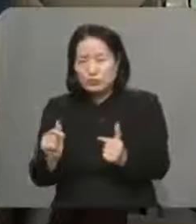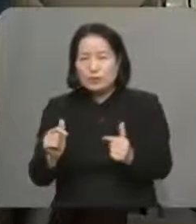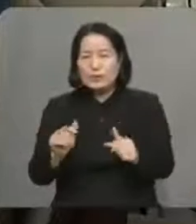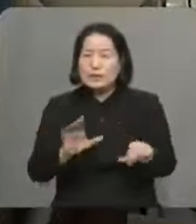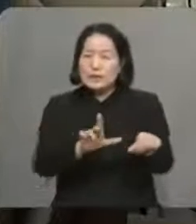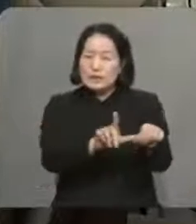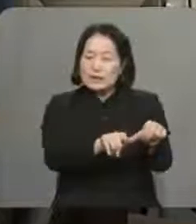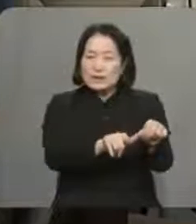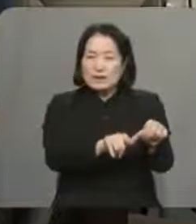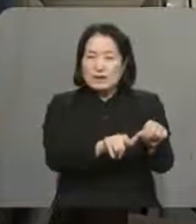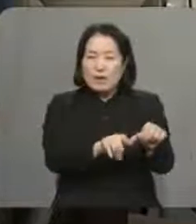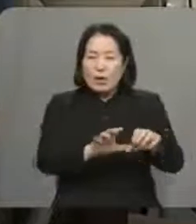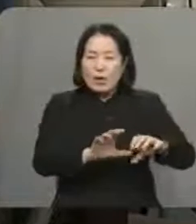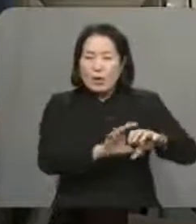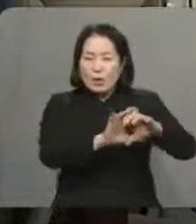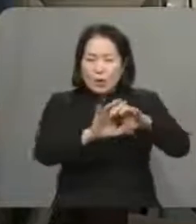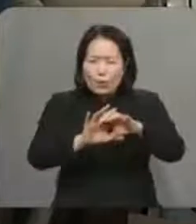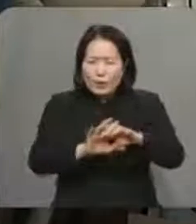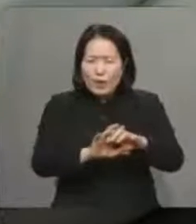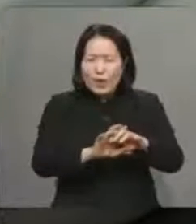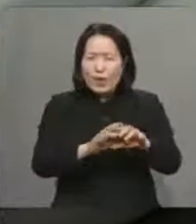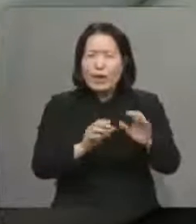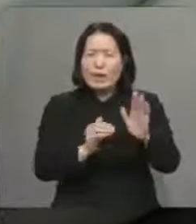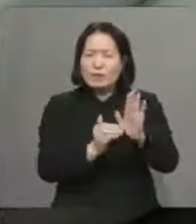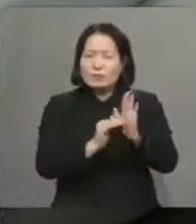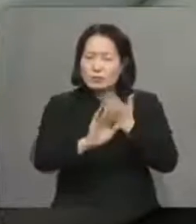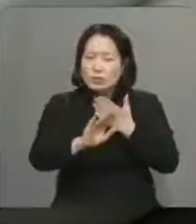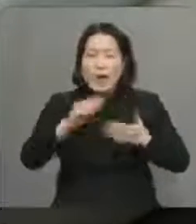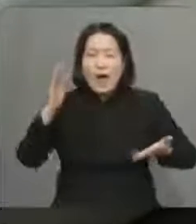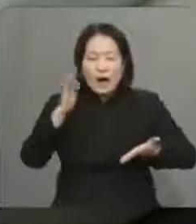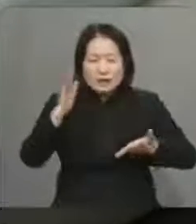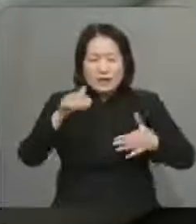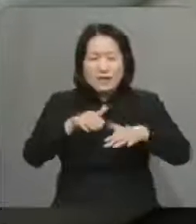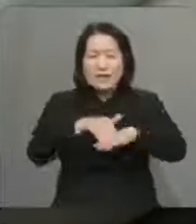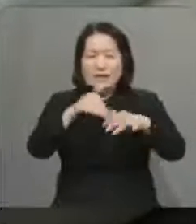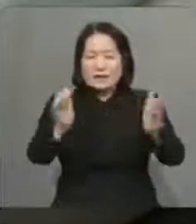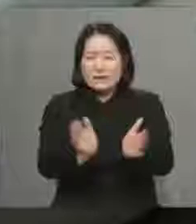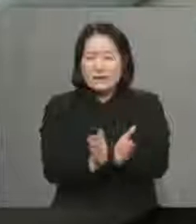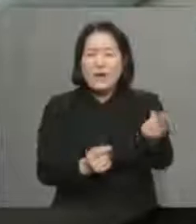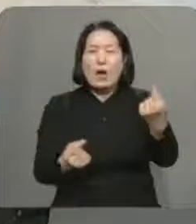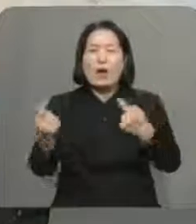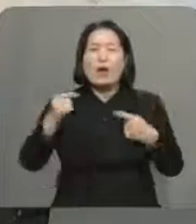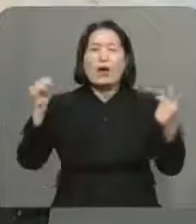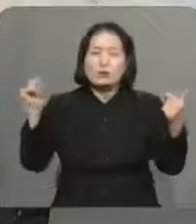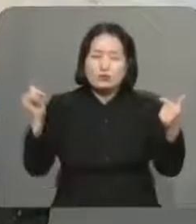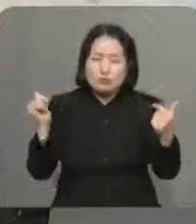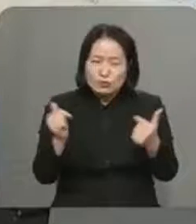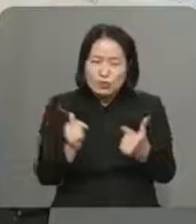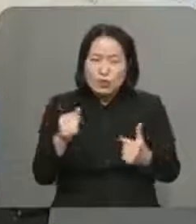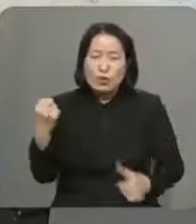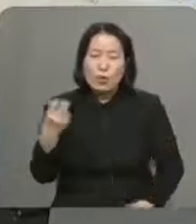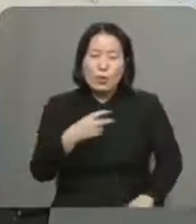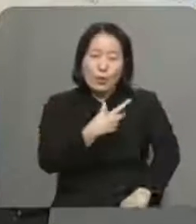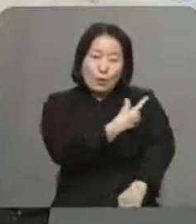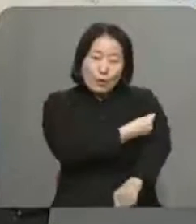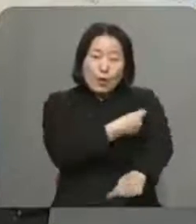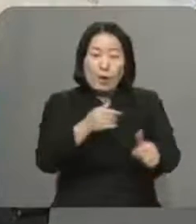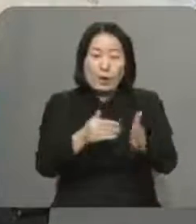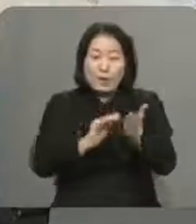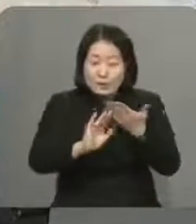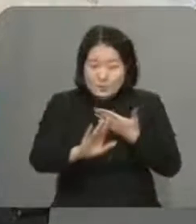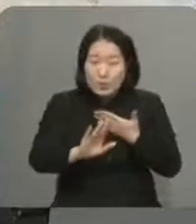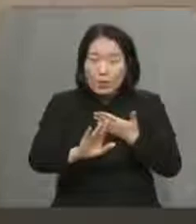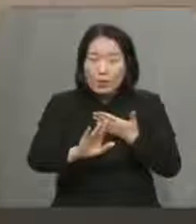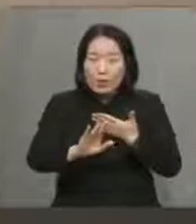기간은 크론 r19 이후 방역 차원에서 학생 등 단체 언 열이 크게 줄어든 데다 백신 접종 이후 헌혈을